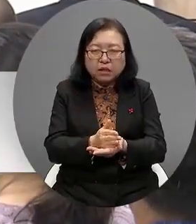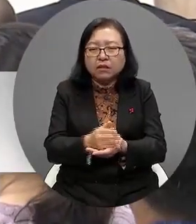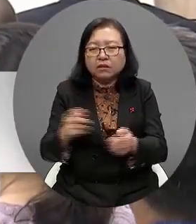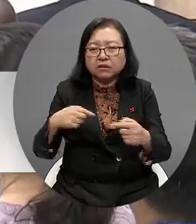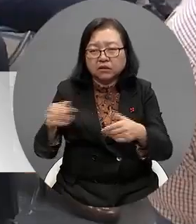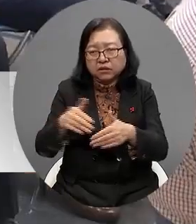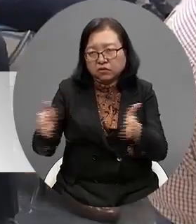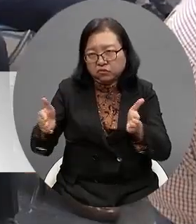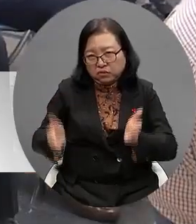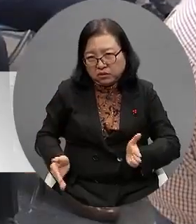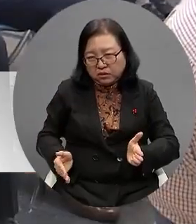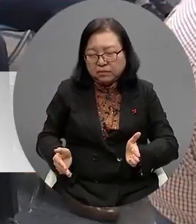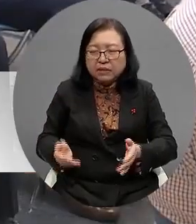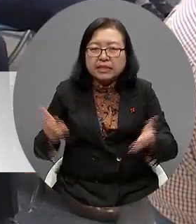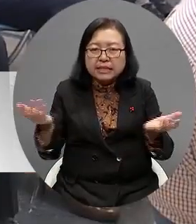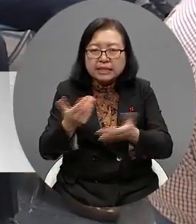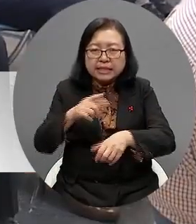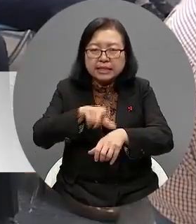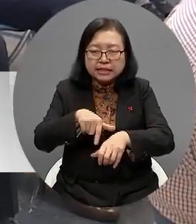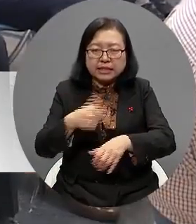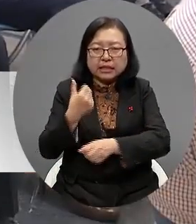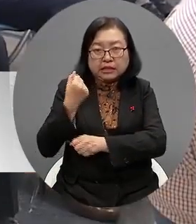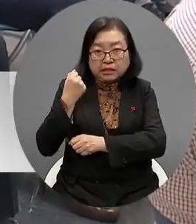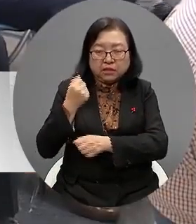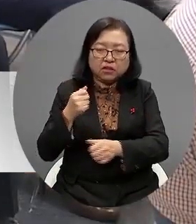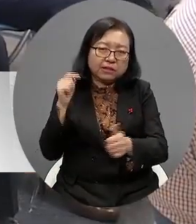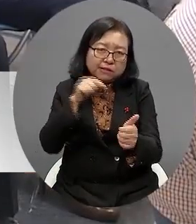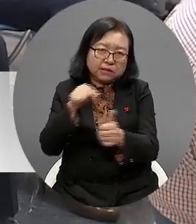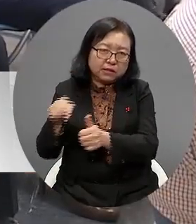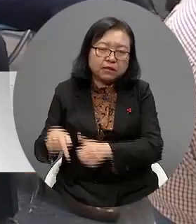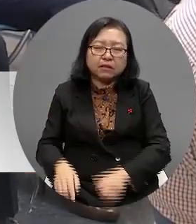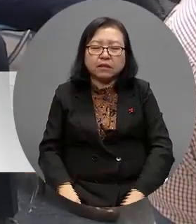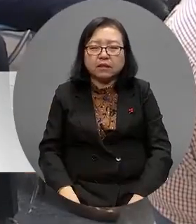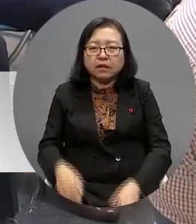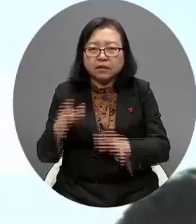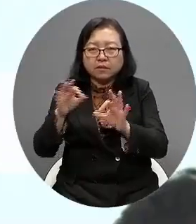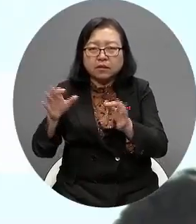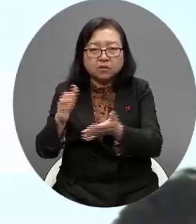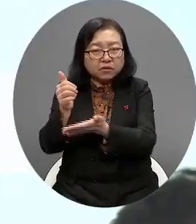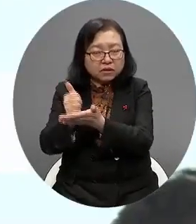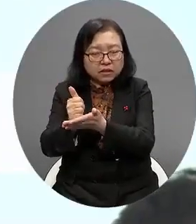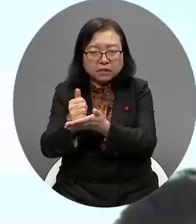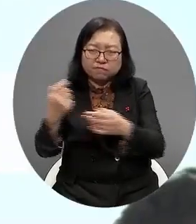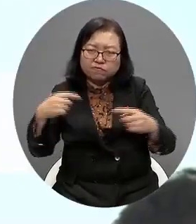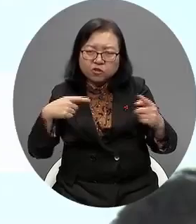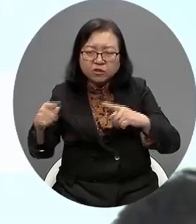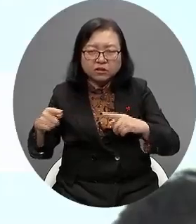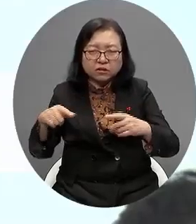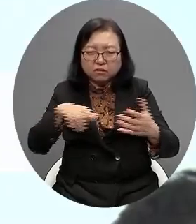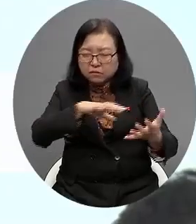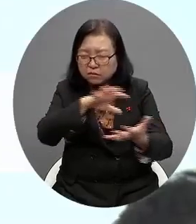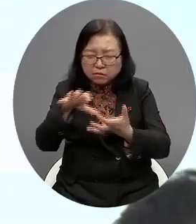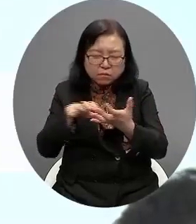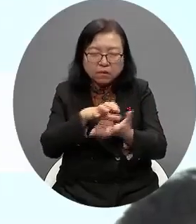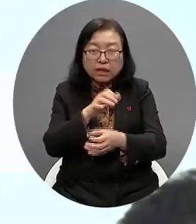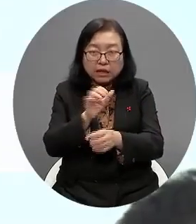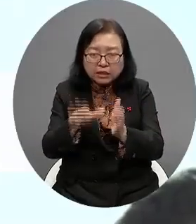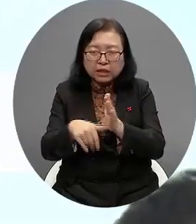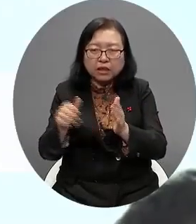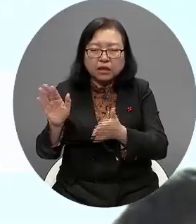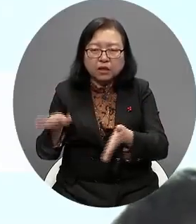유지 근무시간 준수 등을 특별 지시했습니다 김영환 지사는 정치적으로 혼란한 시국의 도정이